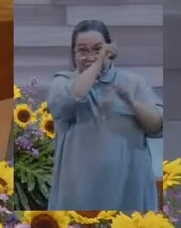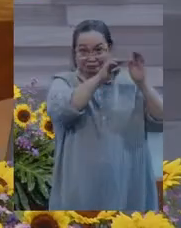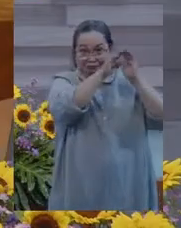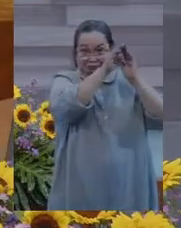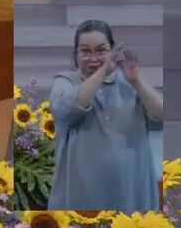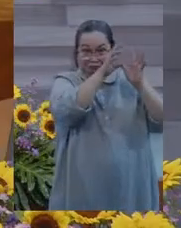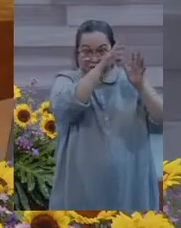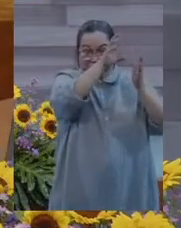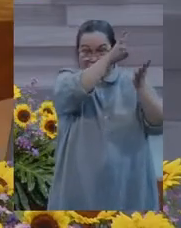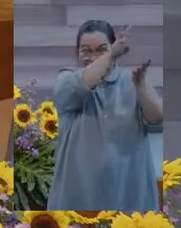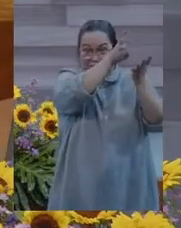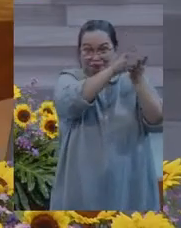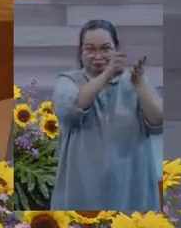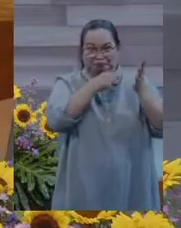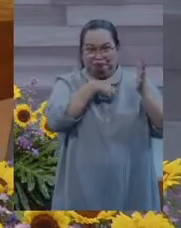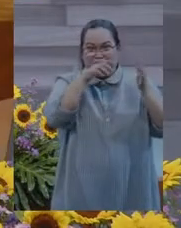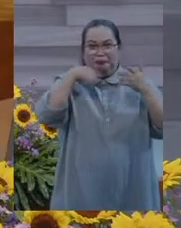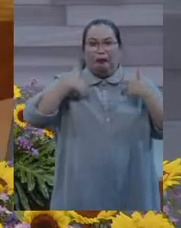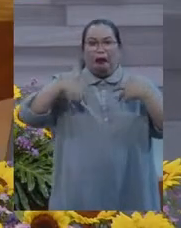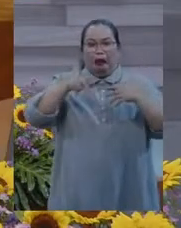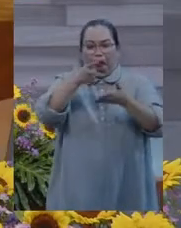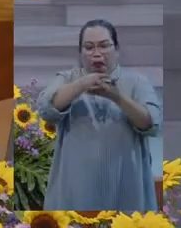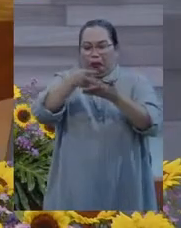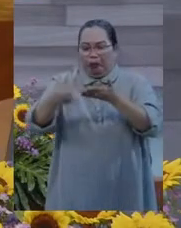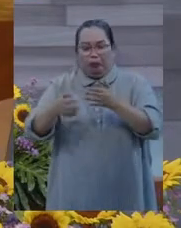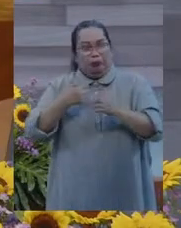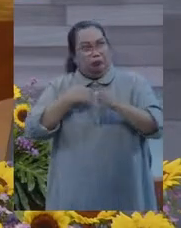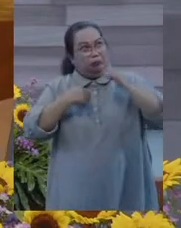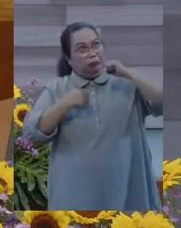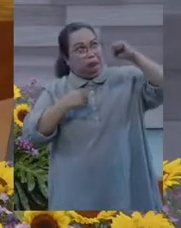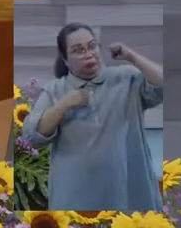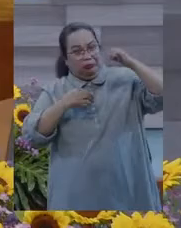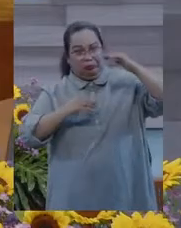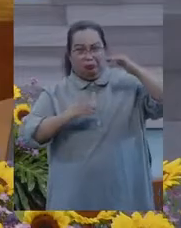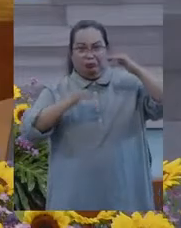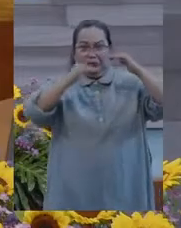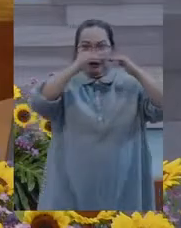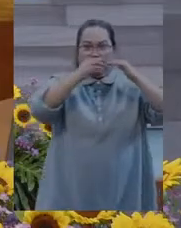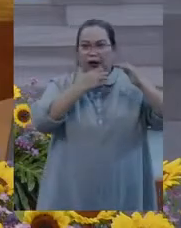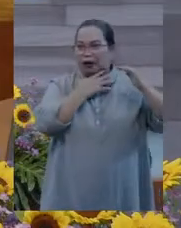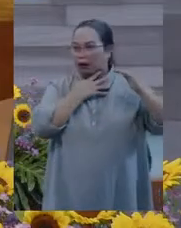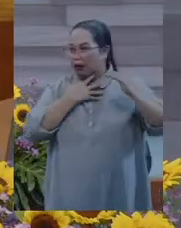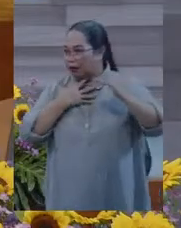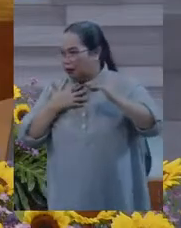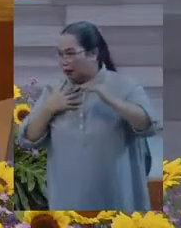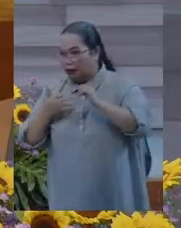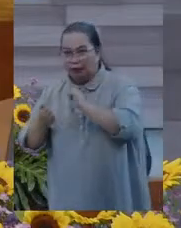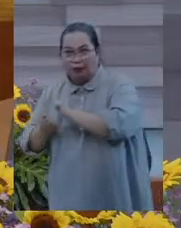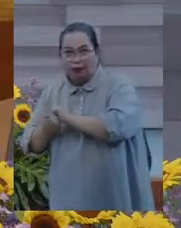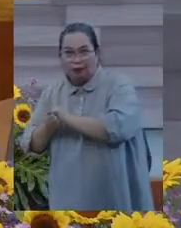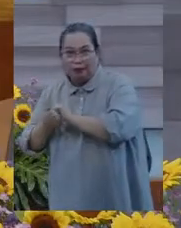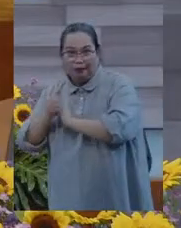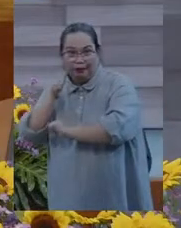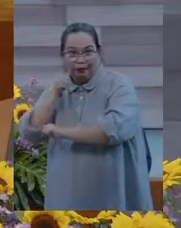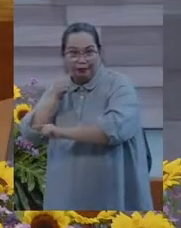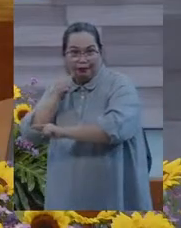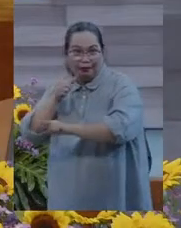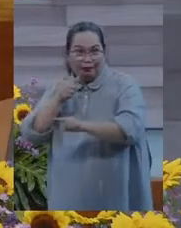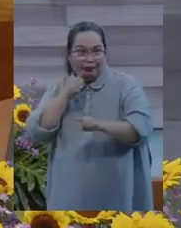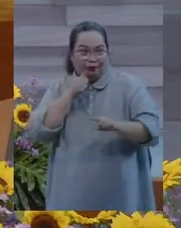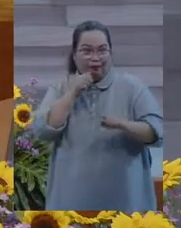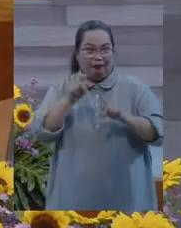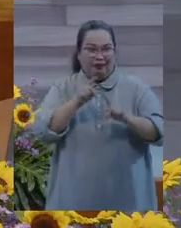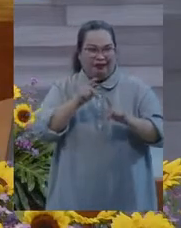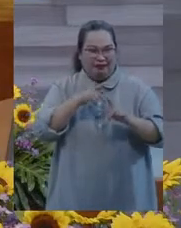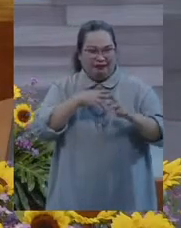kagilagilalas na pwesto sa langit upang mangalon niya at makiapid sa mga babae sa lupa,